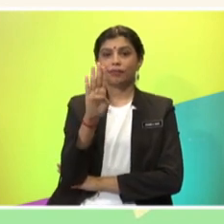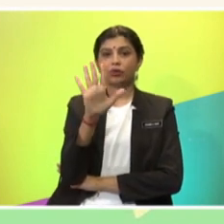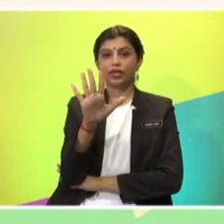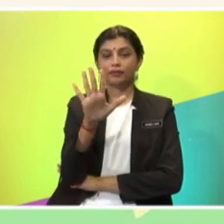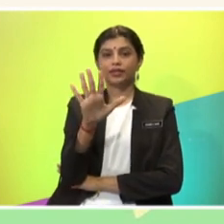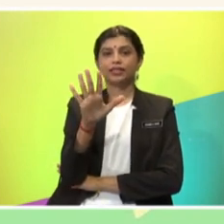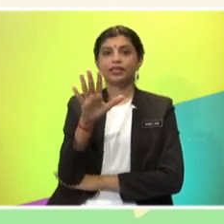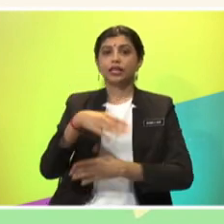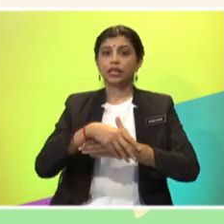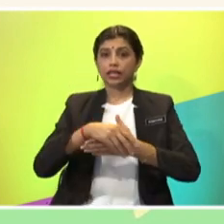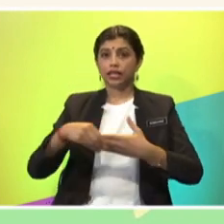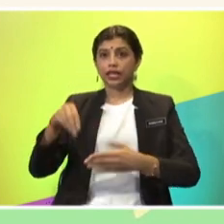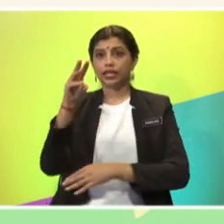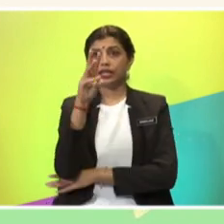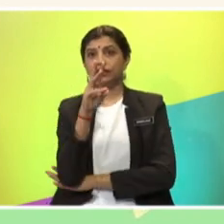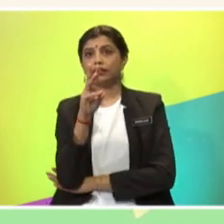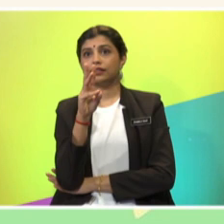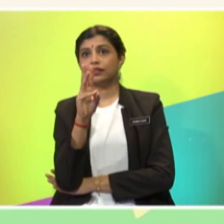RM4,540.65 tambah